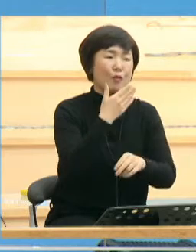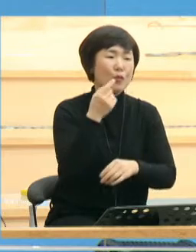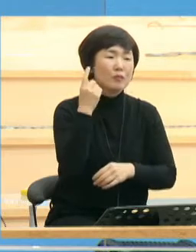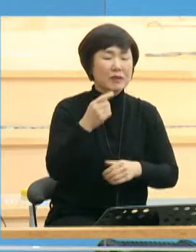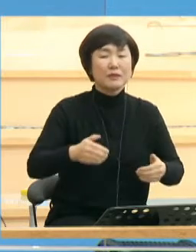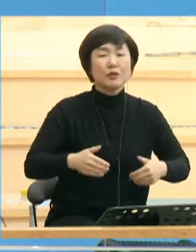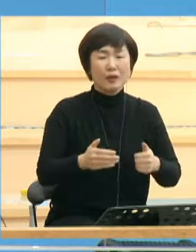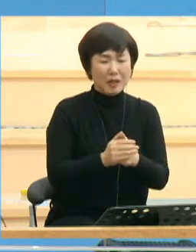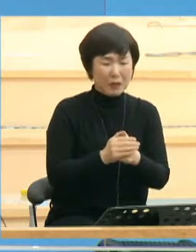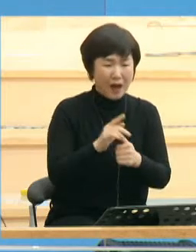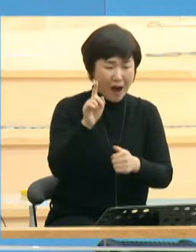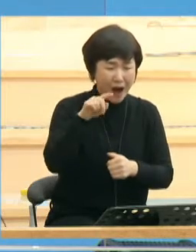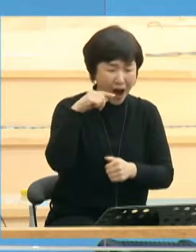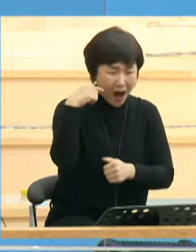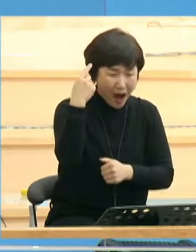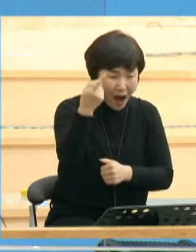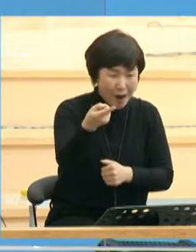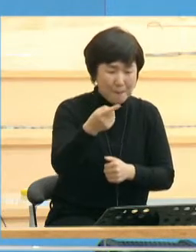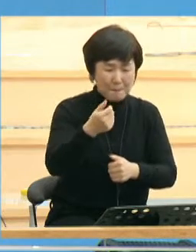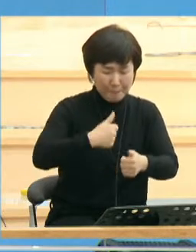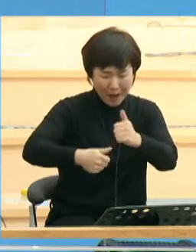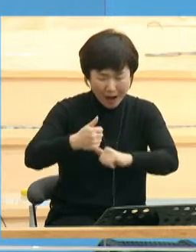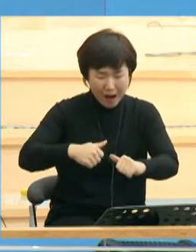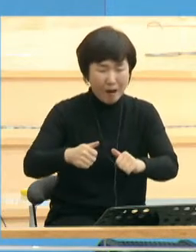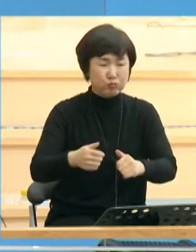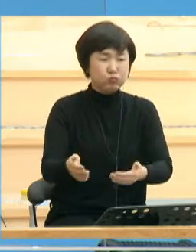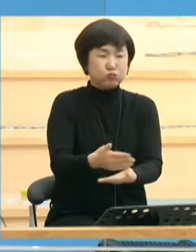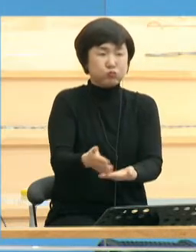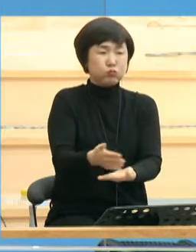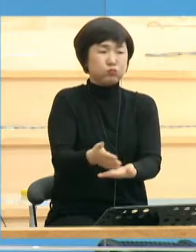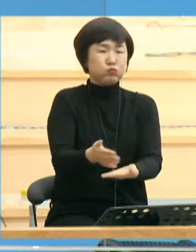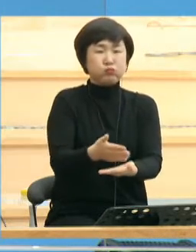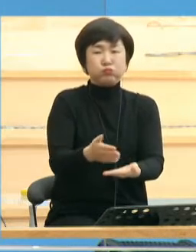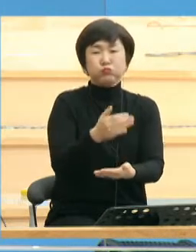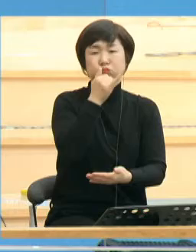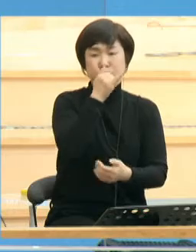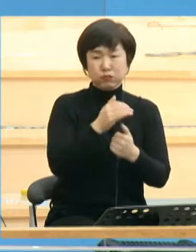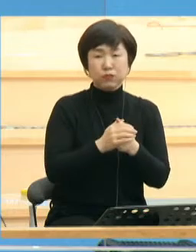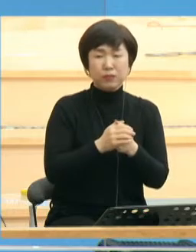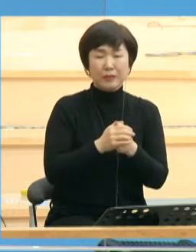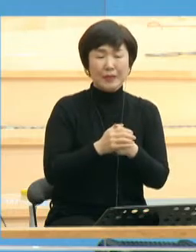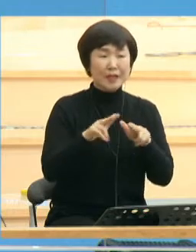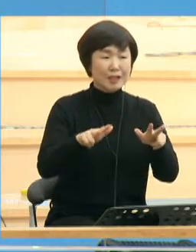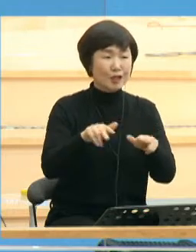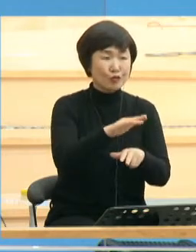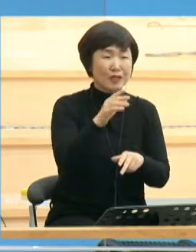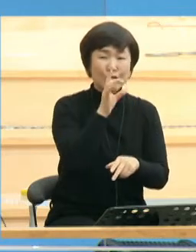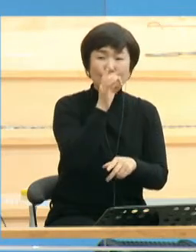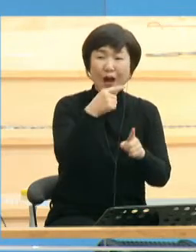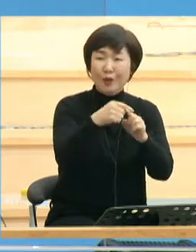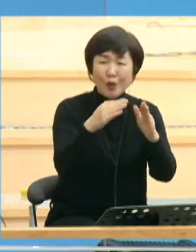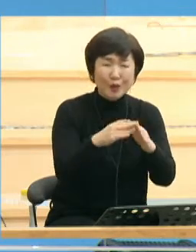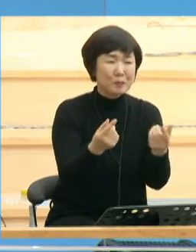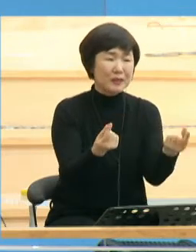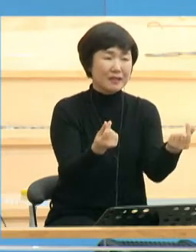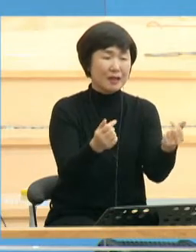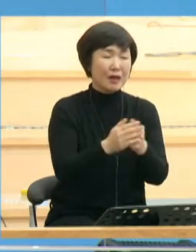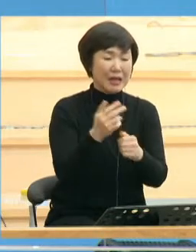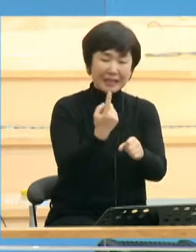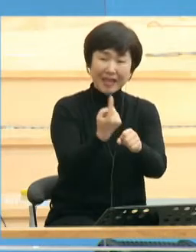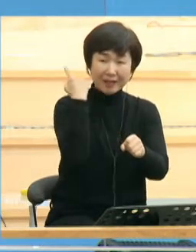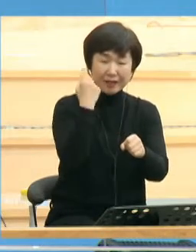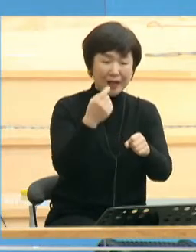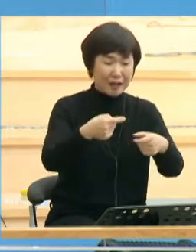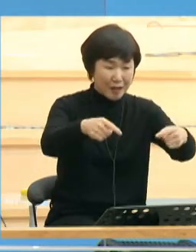걱정이 어쩌면 비극이 일어날 지도 모르는 그런 사람 우리 교회도 예외가 아닙니다 여러분 우리 그의 장년 출석 뭐 좀 많아